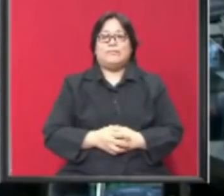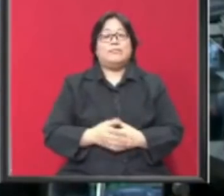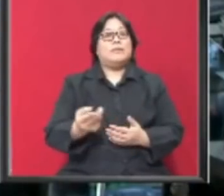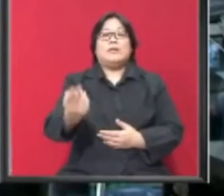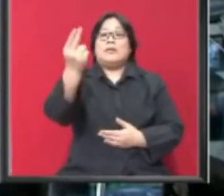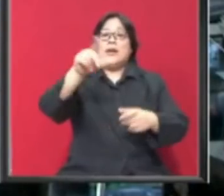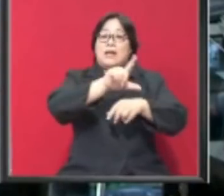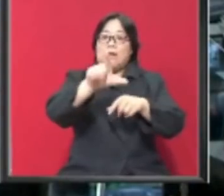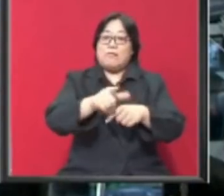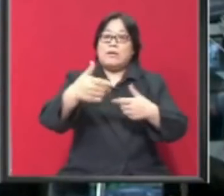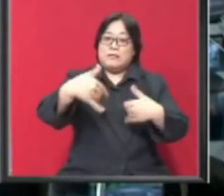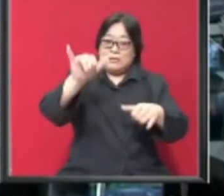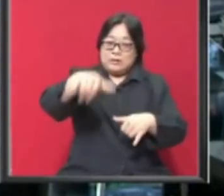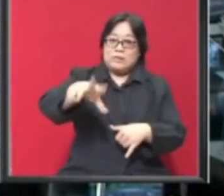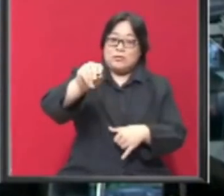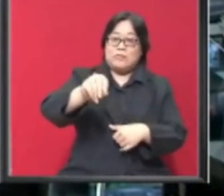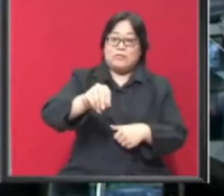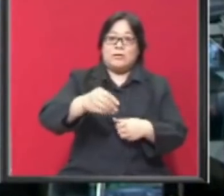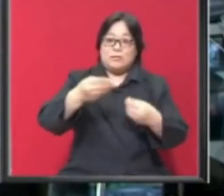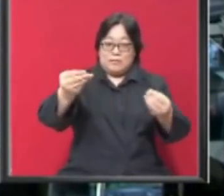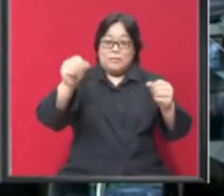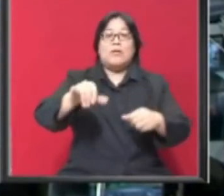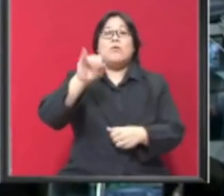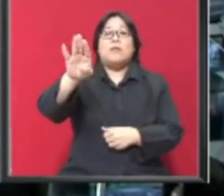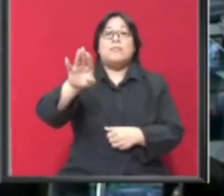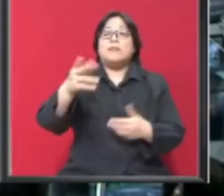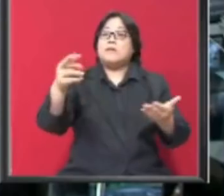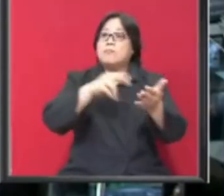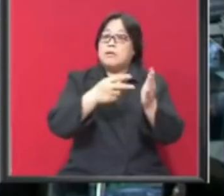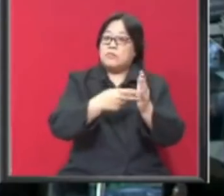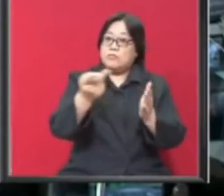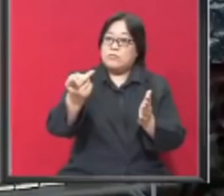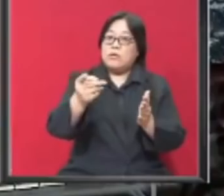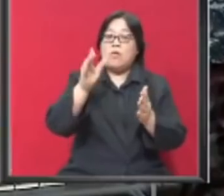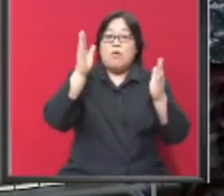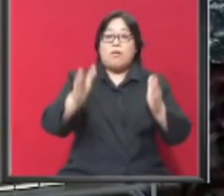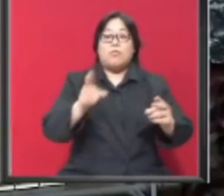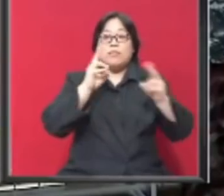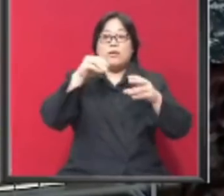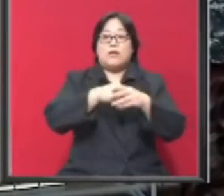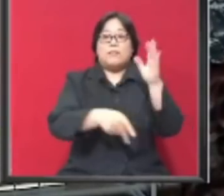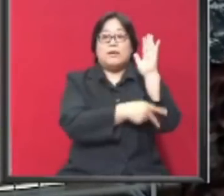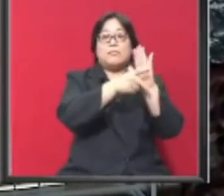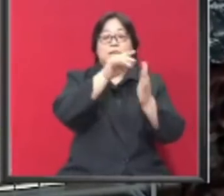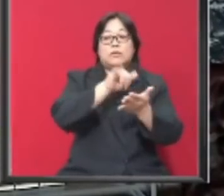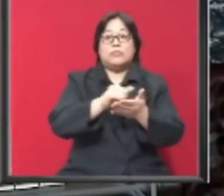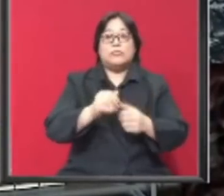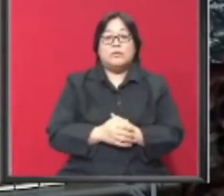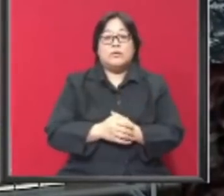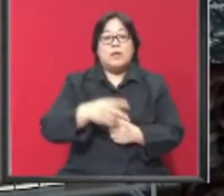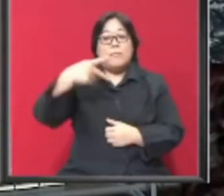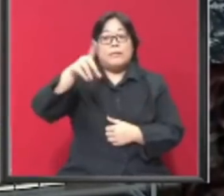Hai tulang pada Langkawi Nagita bagi-bagi mereka yang Rojo oem Puncak di Palembang tuh elah